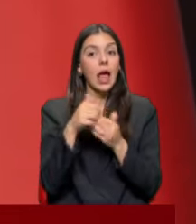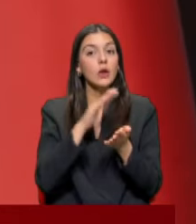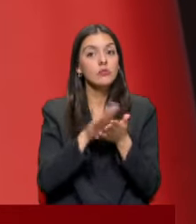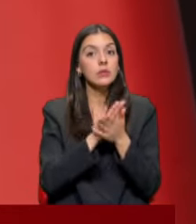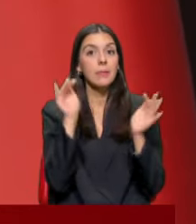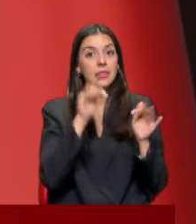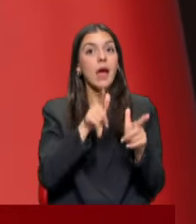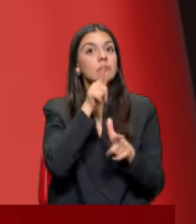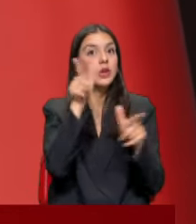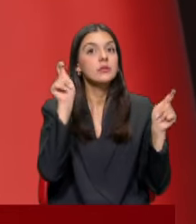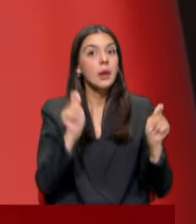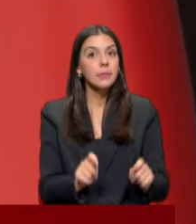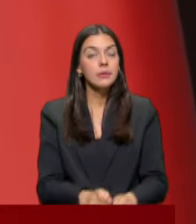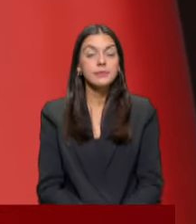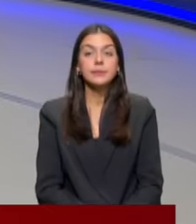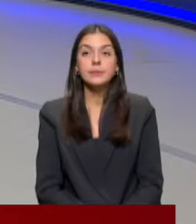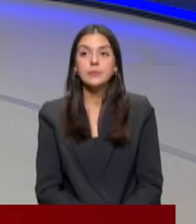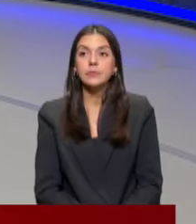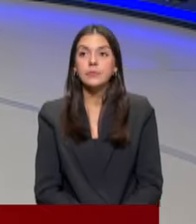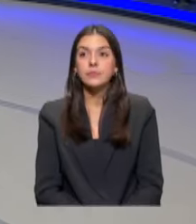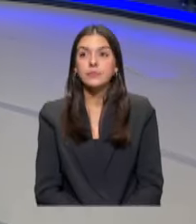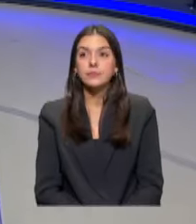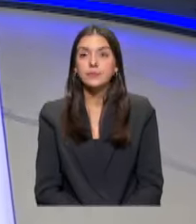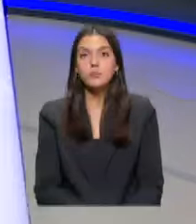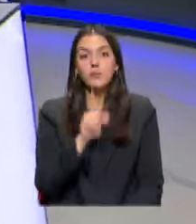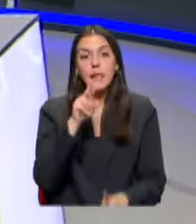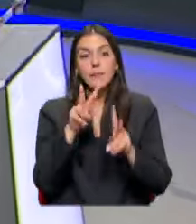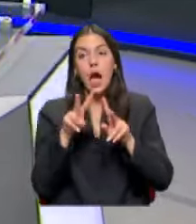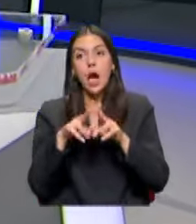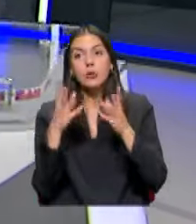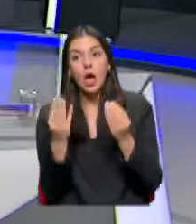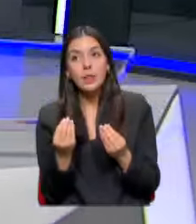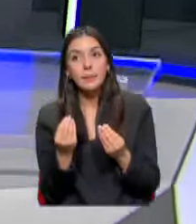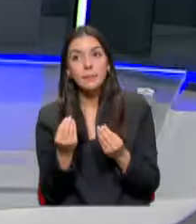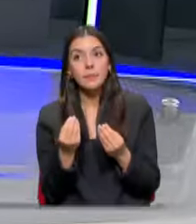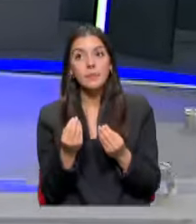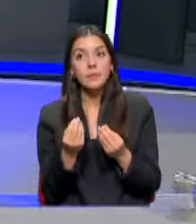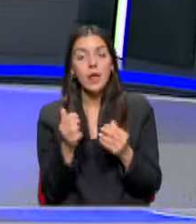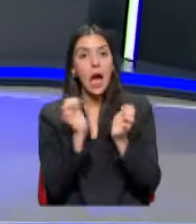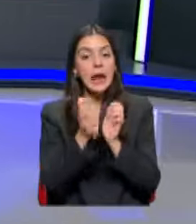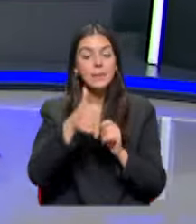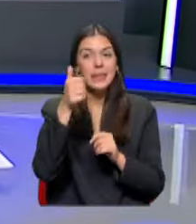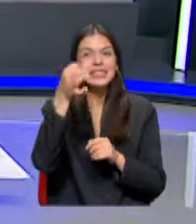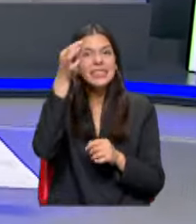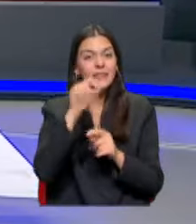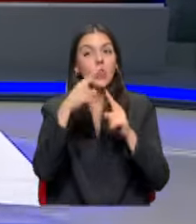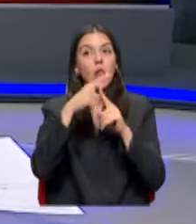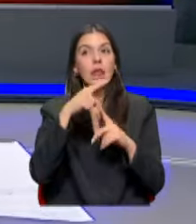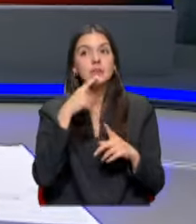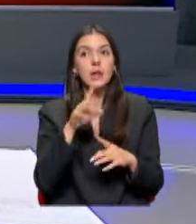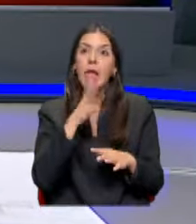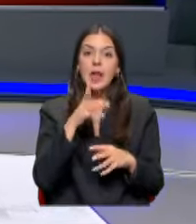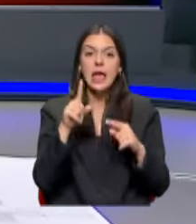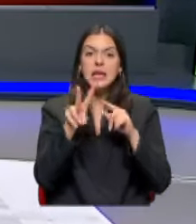yürürlüğe girmesi çağrısı yaptı. Valla Mahir Hanım da, Aile Bakanı da sıfır tolerans demiş. Herhalde